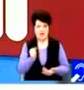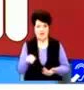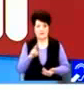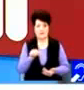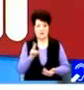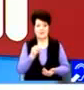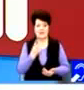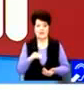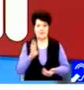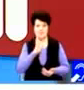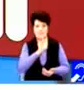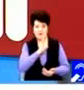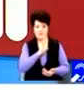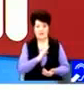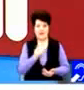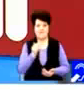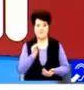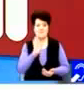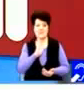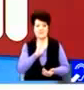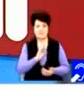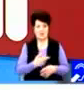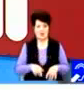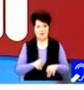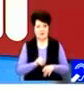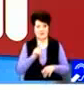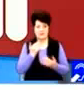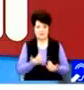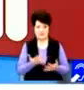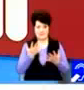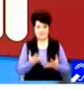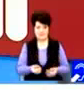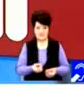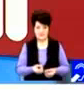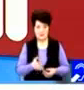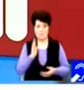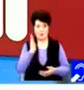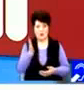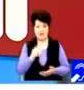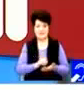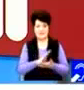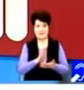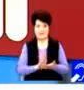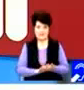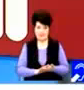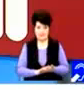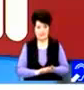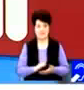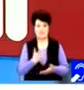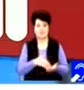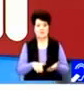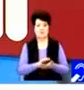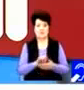autoarea vlogului unei mame feministe activismul Civic îndeamnă ca în această zi să celebrăm progresele înregistrate să sensibilizăm